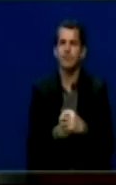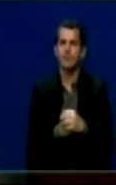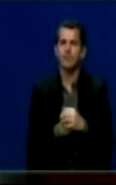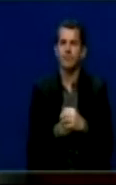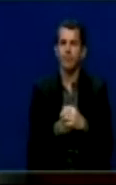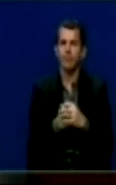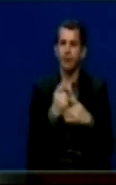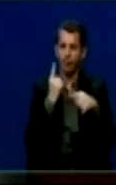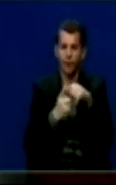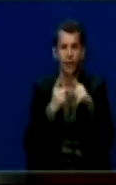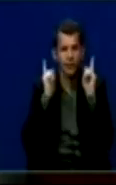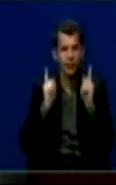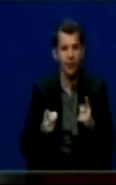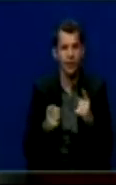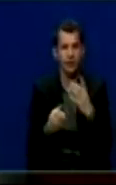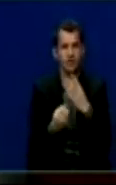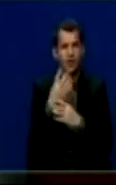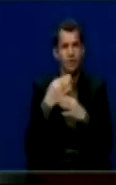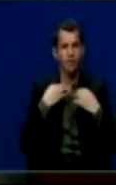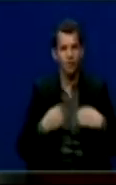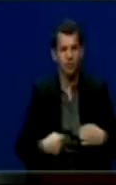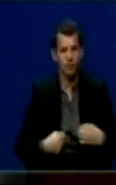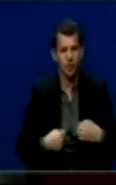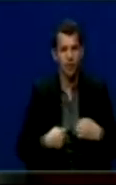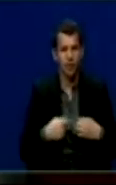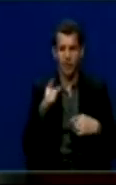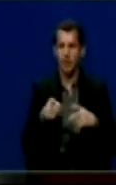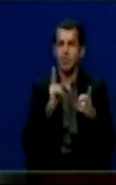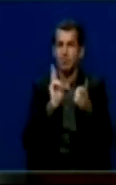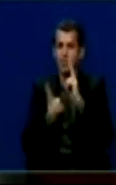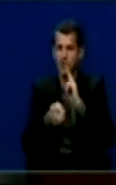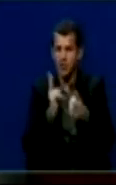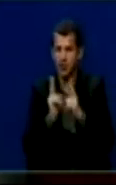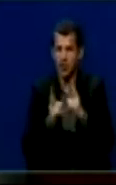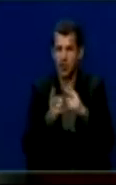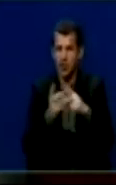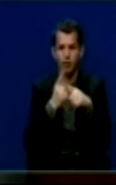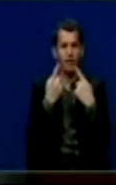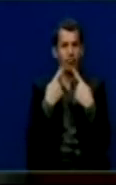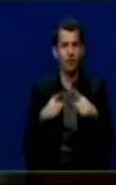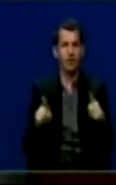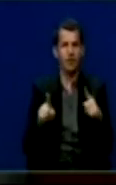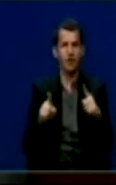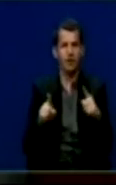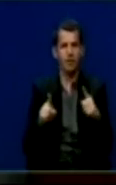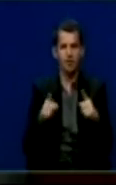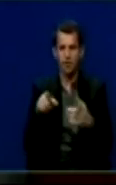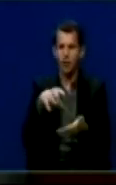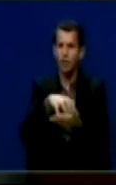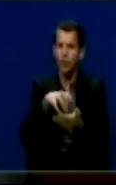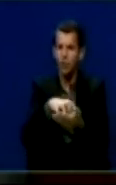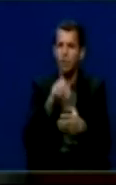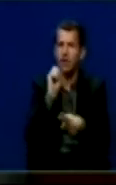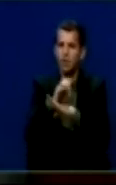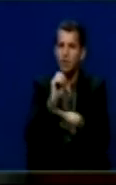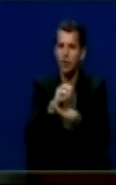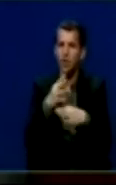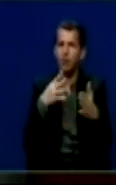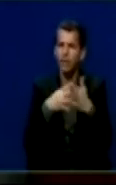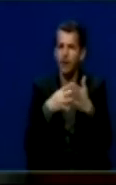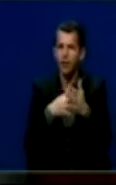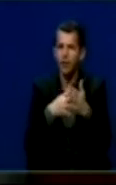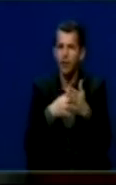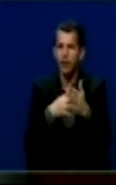masa tjera duhet të jetë edhe zhvillimi profesional i mësimdhënësve, kurse rol të veçantë në këtë drejtim do të kenë grupet këshilluese pedagogjike në